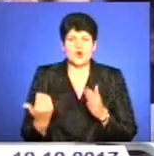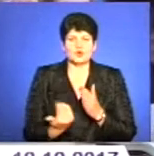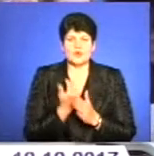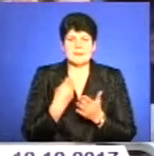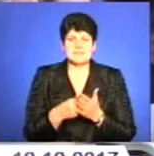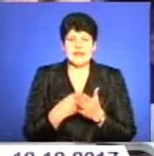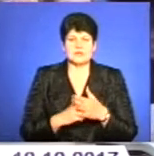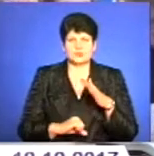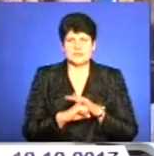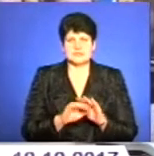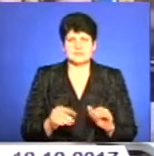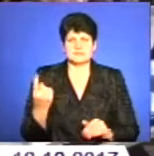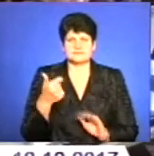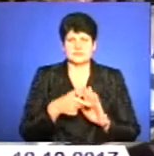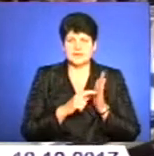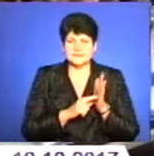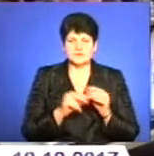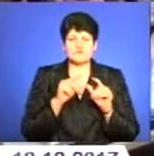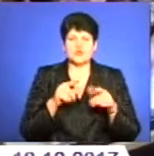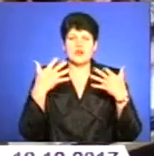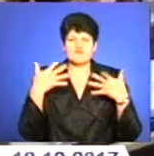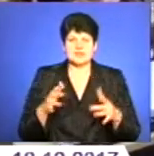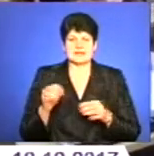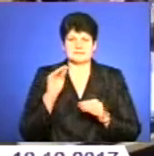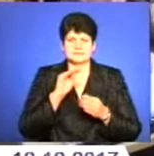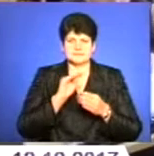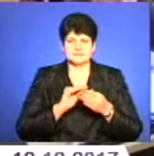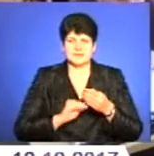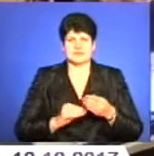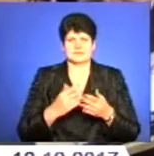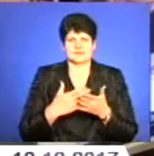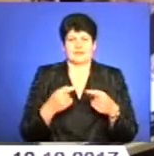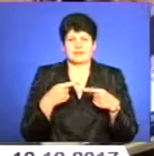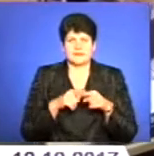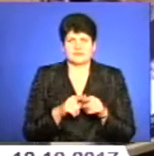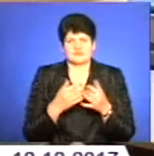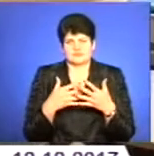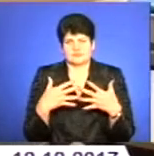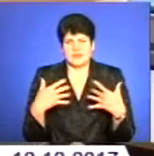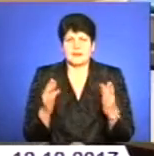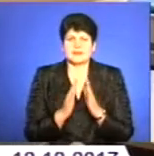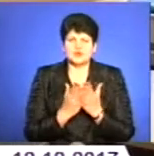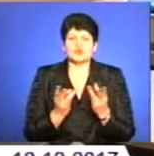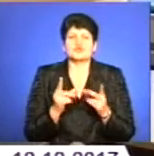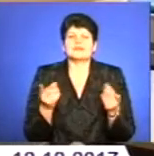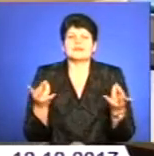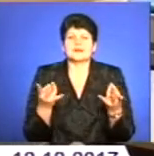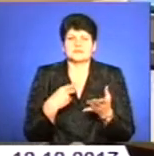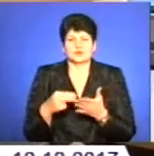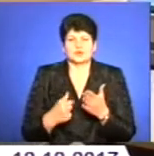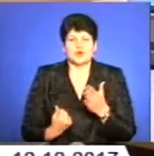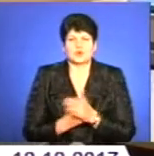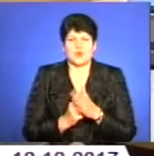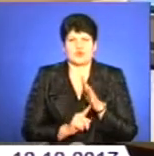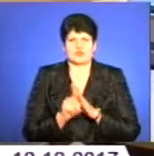матеріальної бази учнів перших класів. У школах вже складають списки технічних засобів і підручників, які потрібно закупити до початку